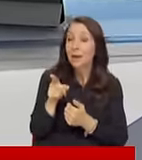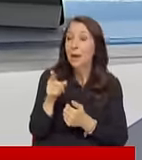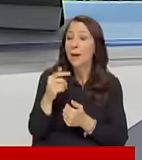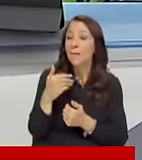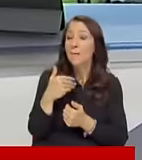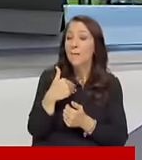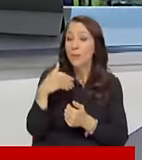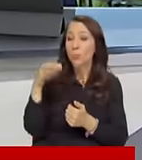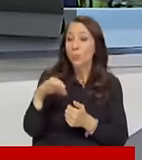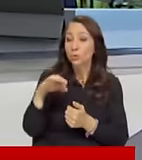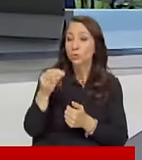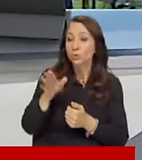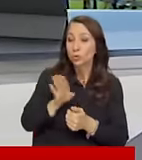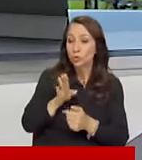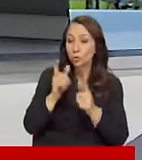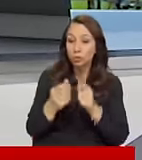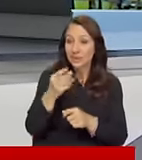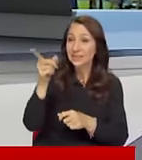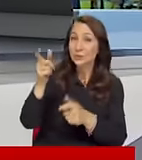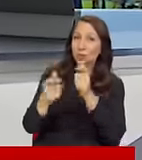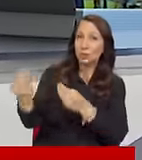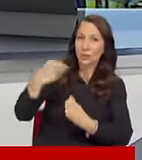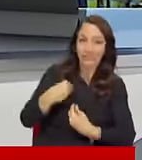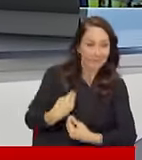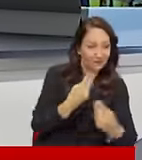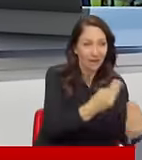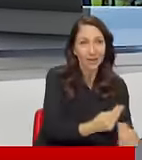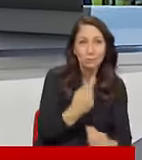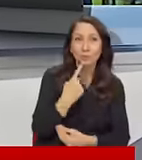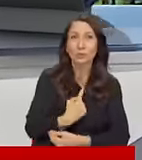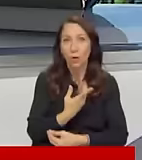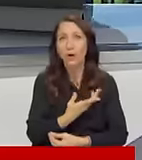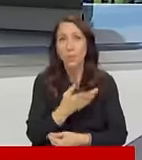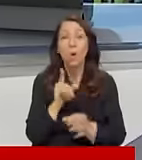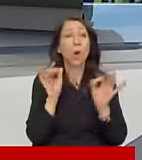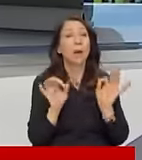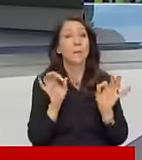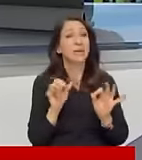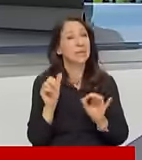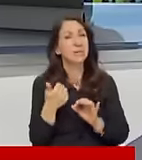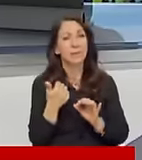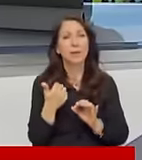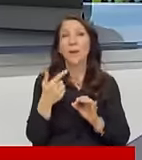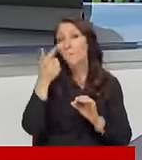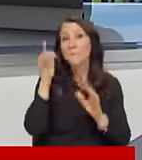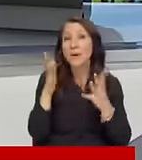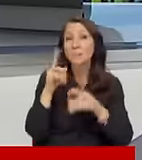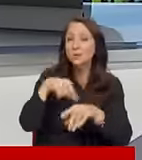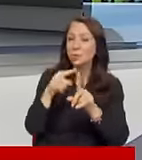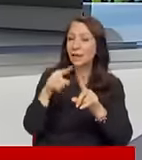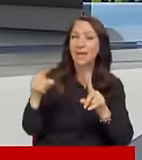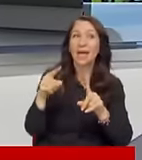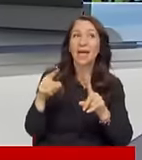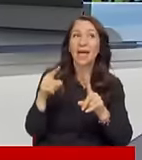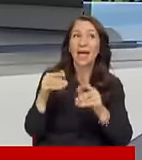Ben bugün çocuğuma süt verdim. Sizin verdiğiniz sütü çocuğuma verdim. Evet. Bu önemli ve kıymetli. Belki bir sürede